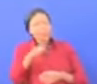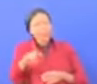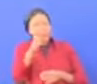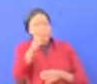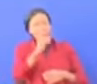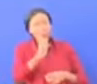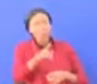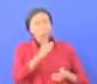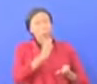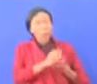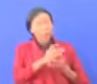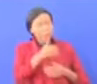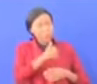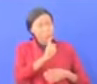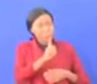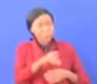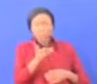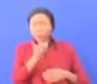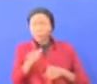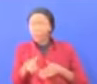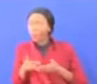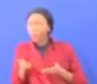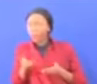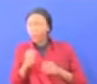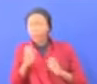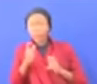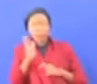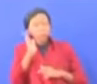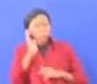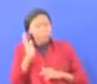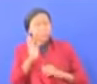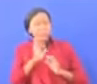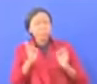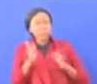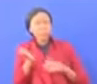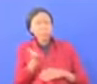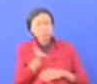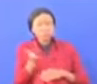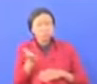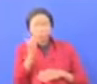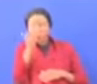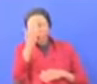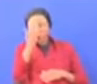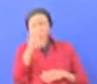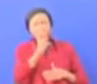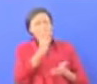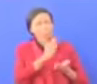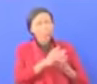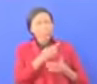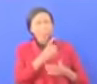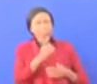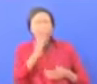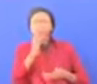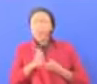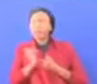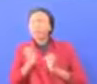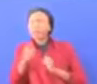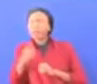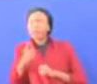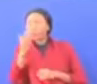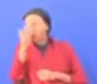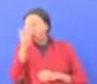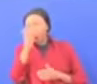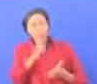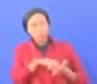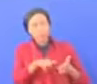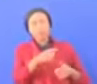wengine wana haki. Ukiwasikiliza utatenganisha mwenye haki na yule ambaye ana haki, na mwenye haki yake aweze kulipa. Wakati wetu ni mgumu, kila kiende